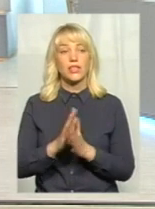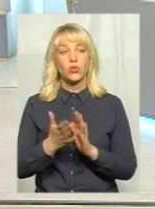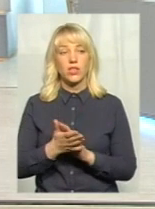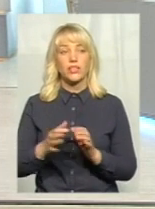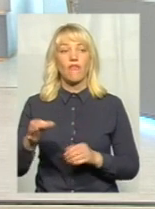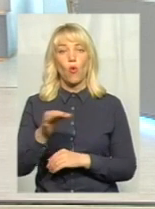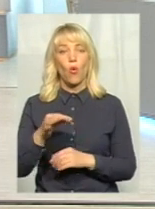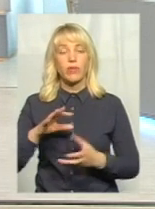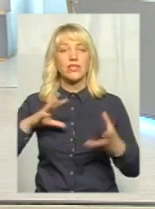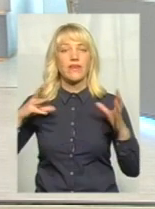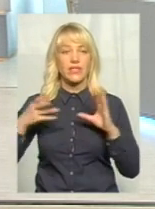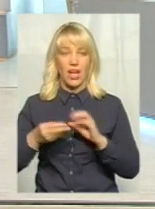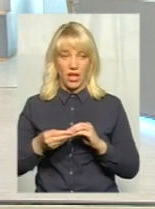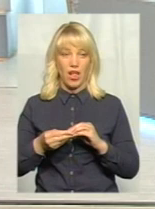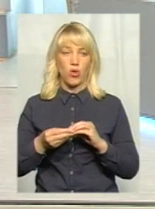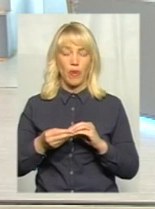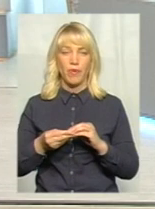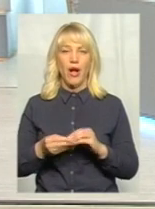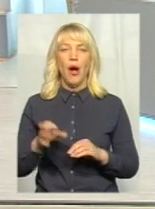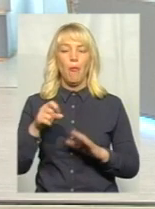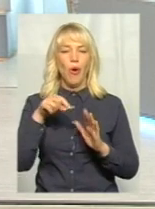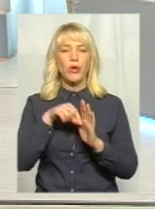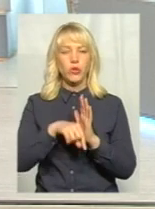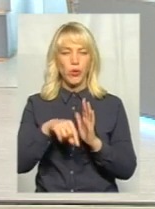загалом? По суті,